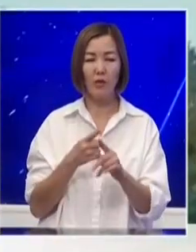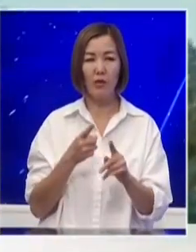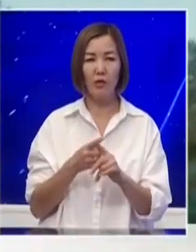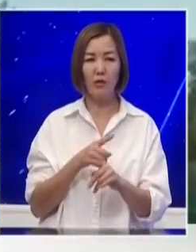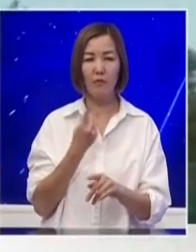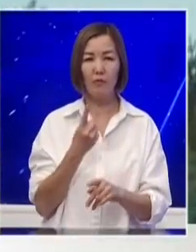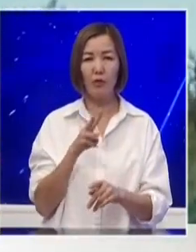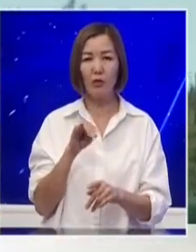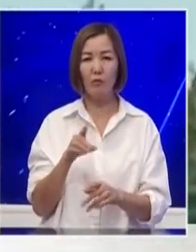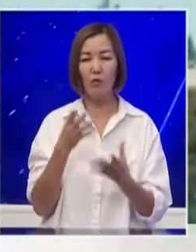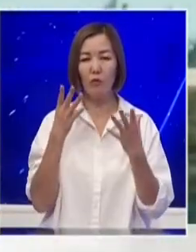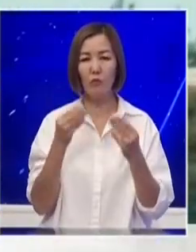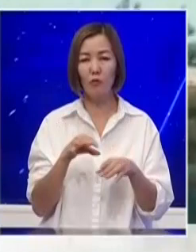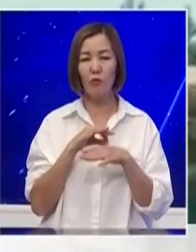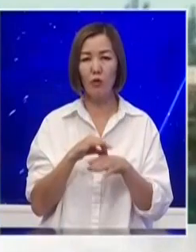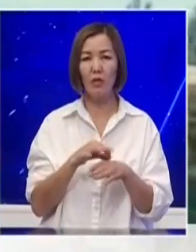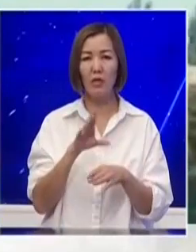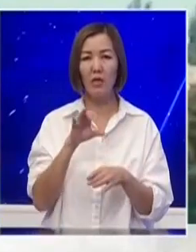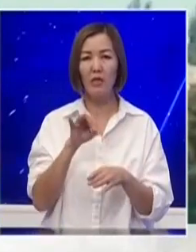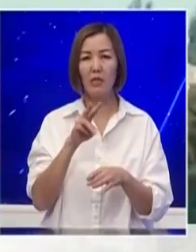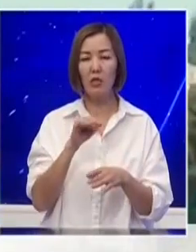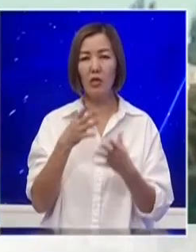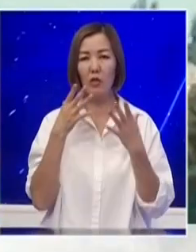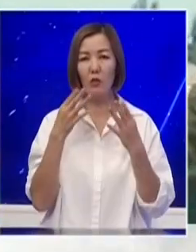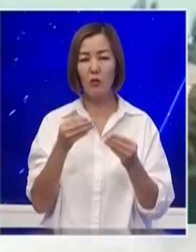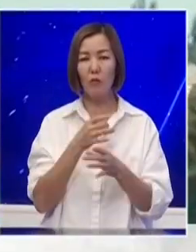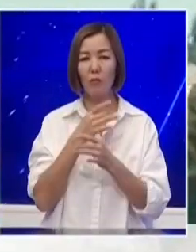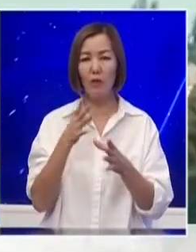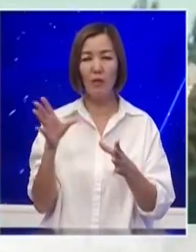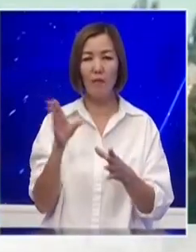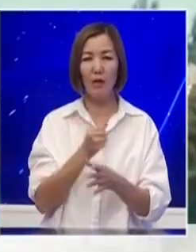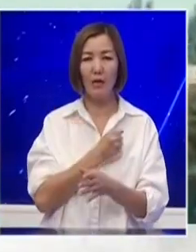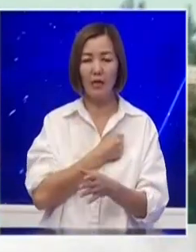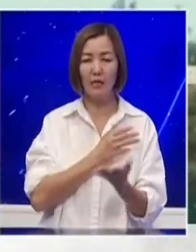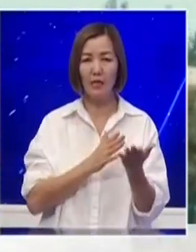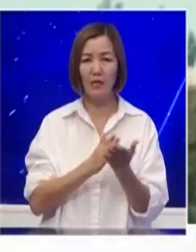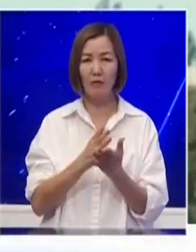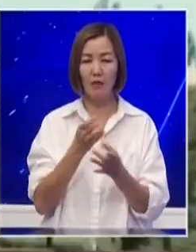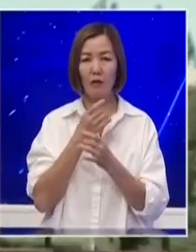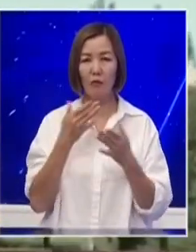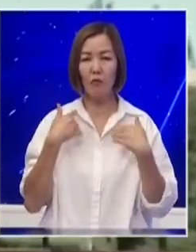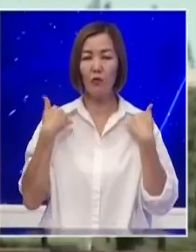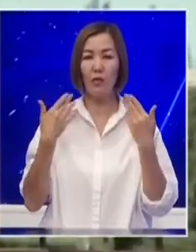маусым күні өтетін сержанттар күнімен барлық сержанттарды құттықтаймын.